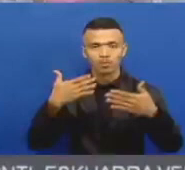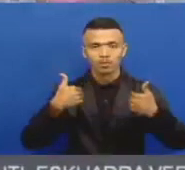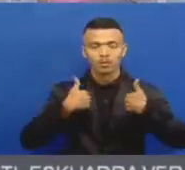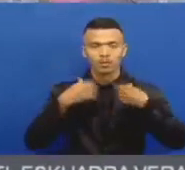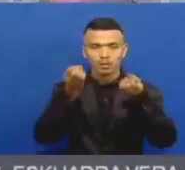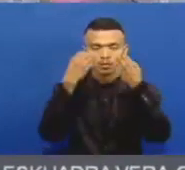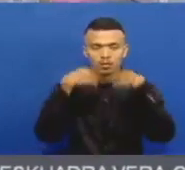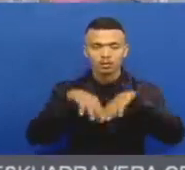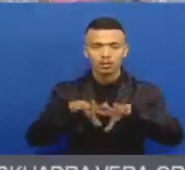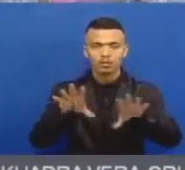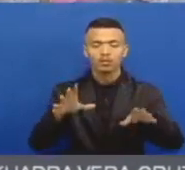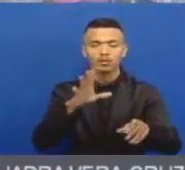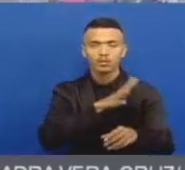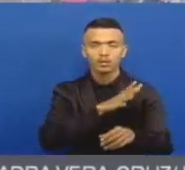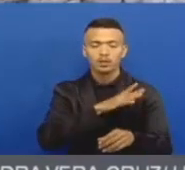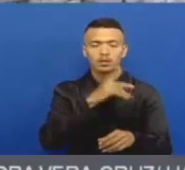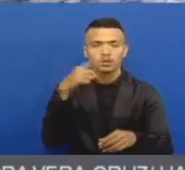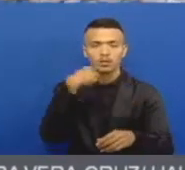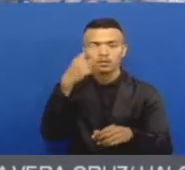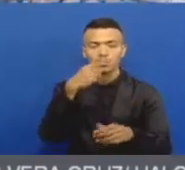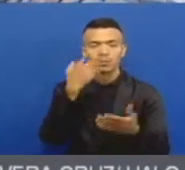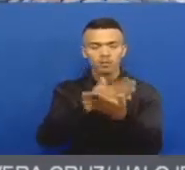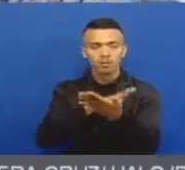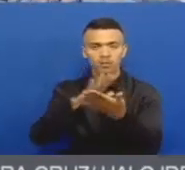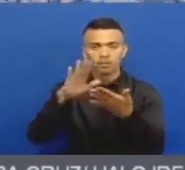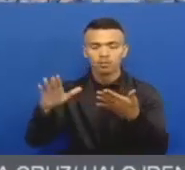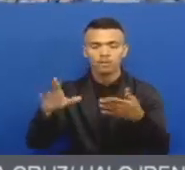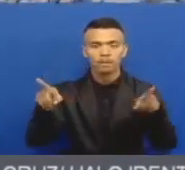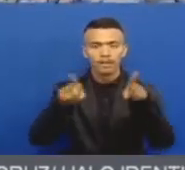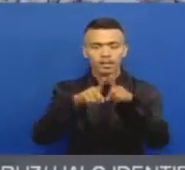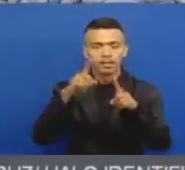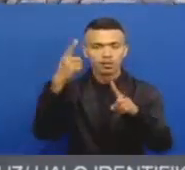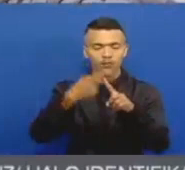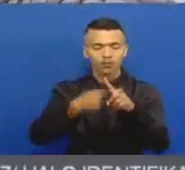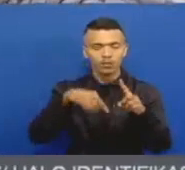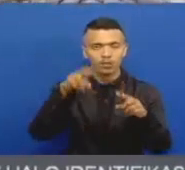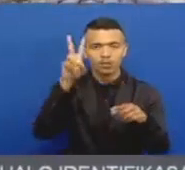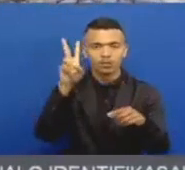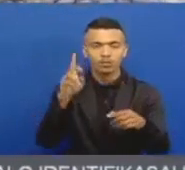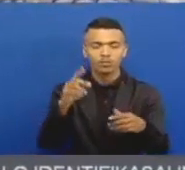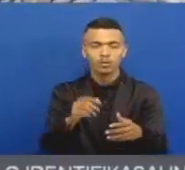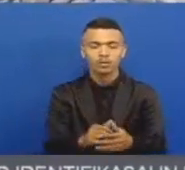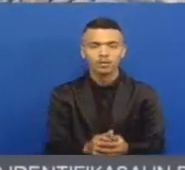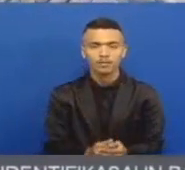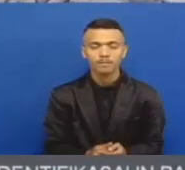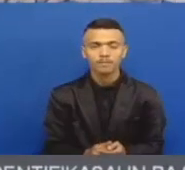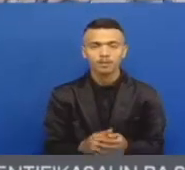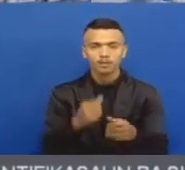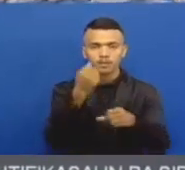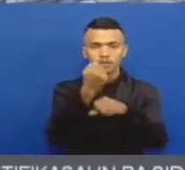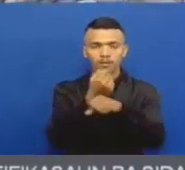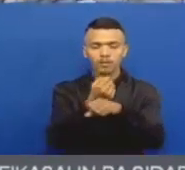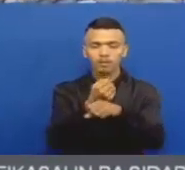heng sedeit mak atu sosa. Ne han seda fulan ruan ne larang ine maine atu ne karo lija